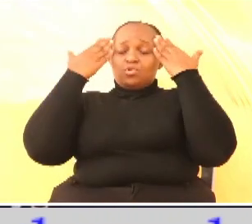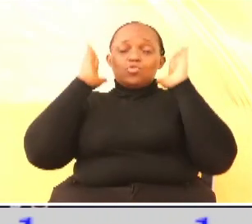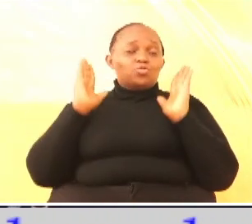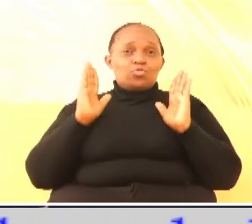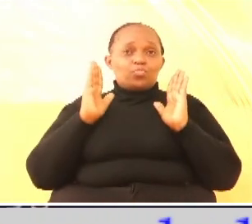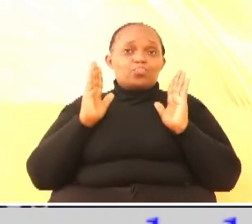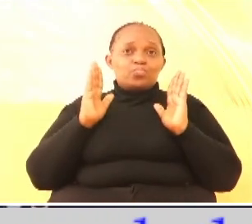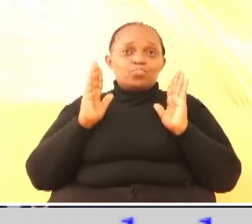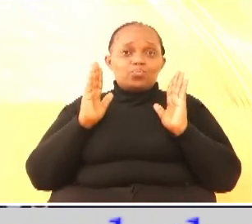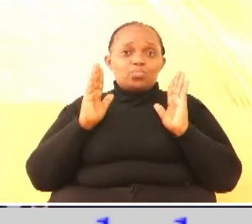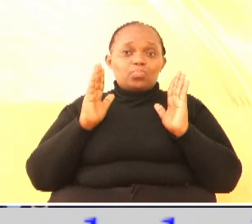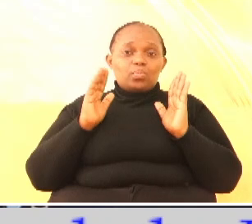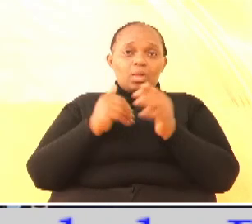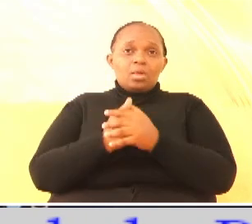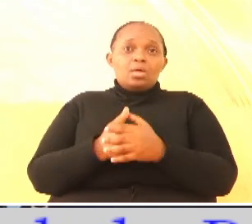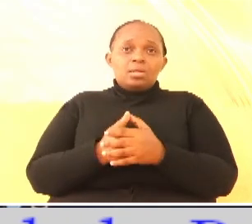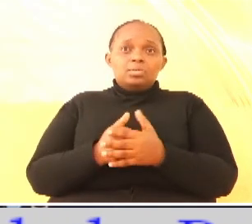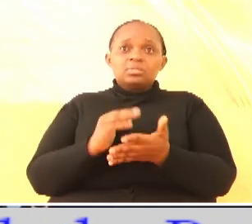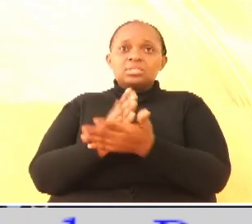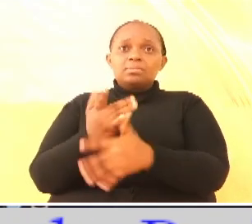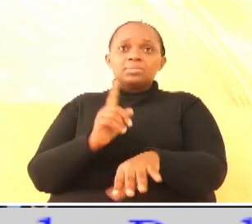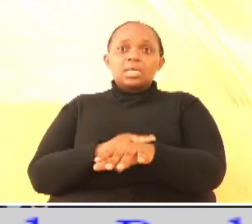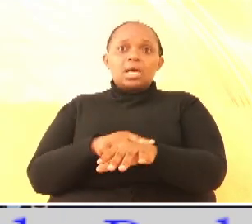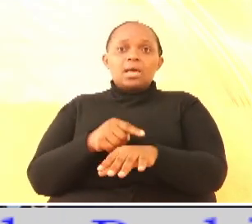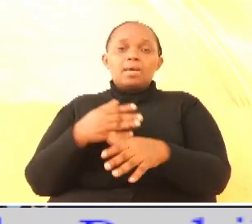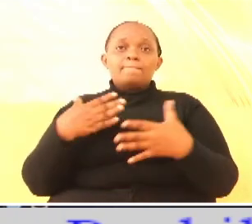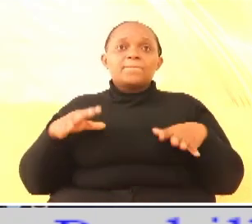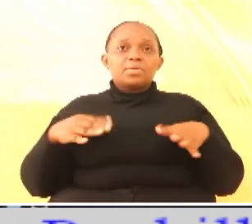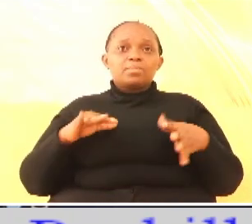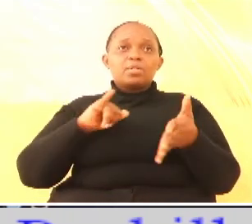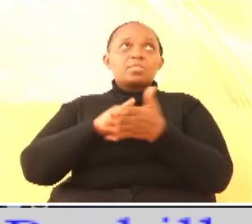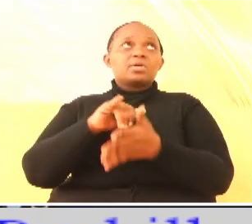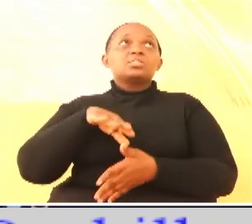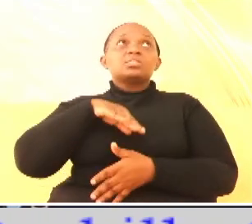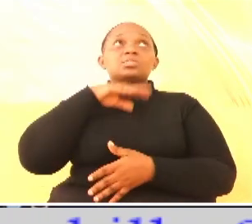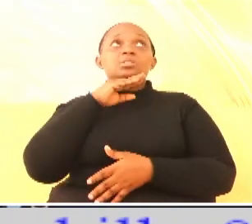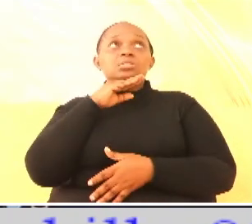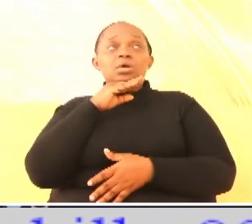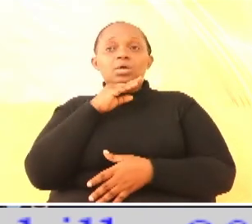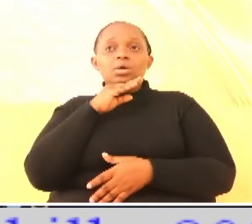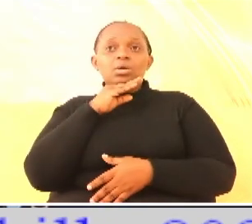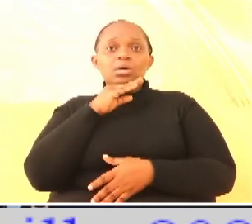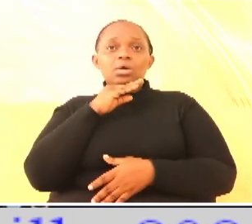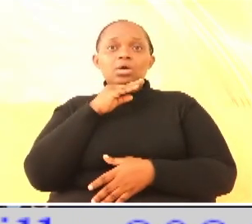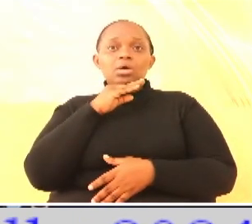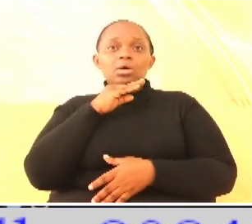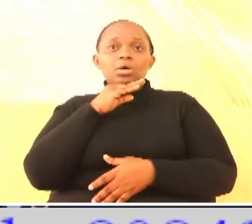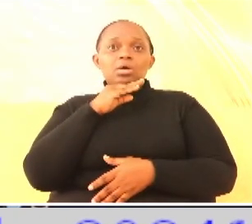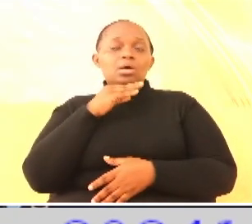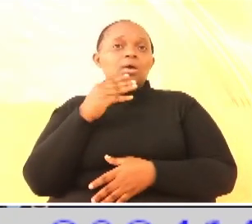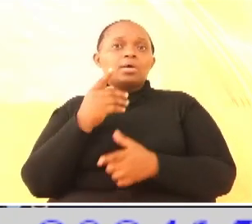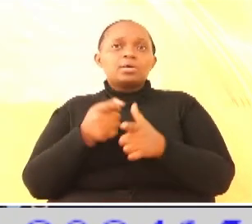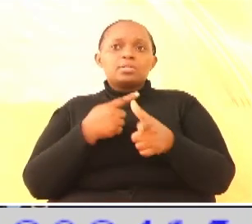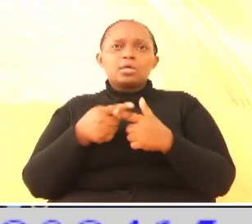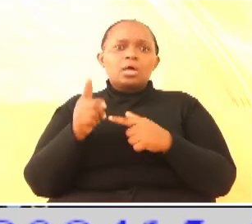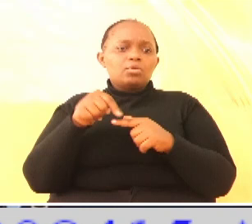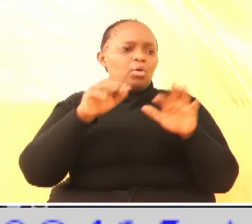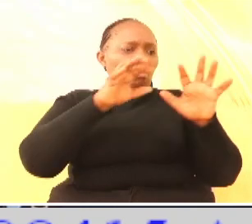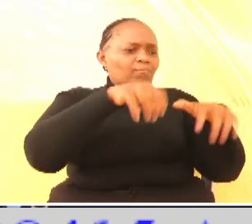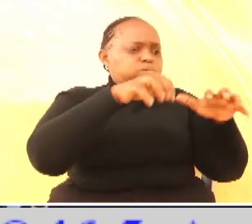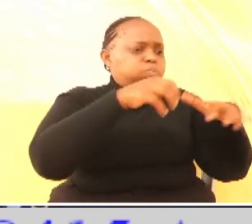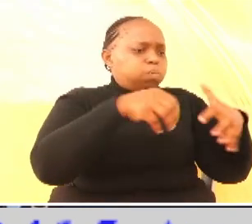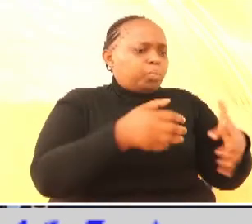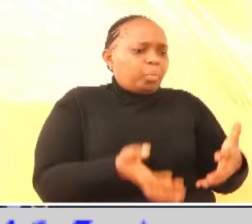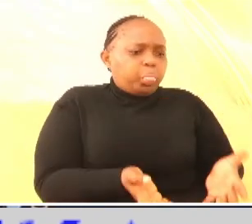Kuna wakati wale wamekufa sasa, nasikia watu wanasema ya kwamba wale wamekufa sasa tuanze kuwasumbua. Kuna wakati walikuwa